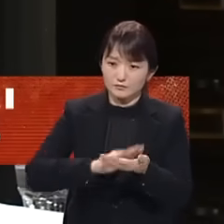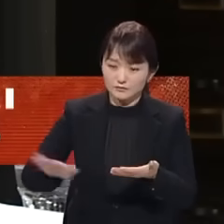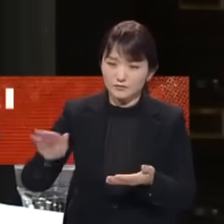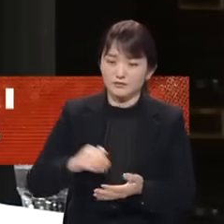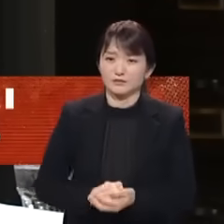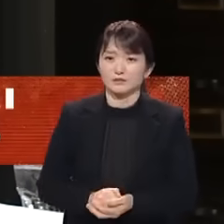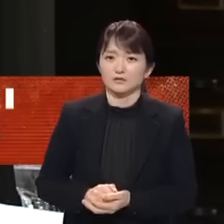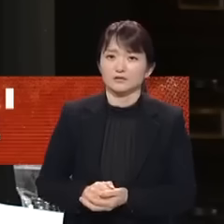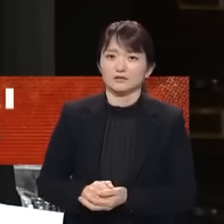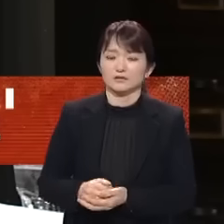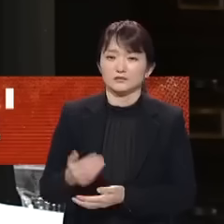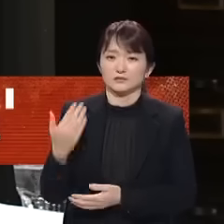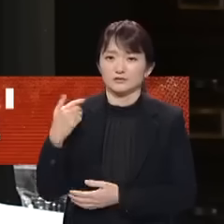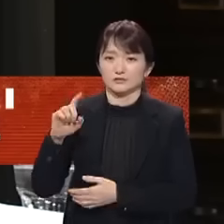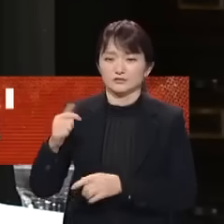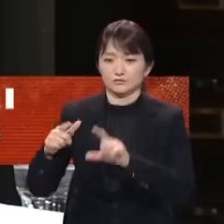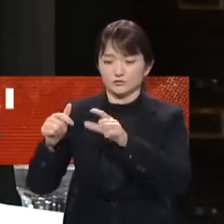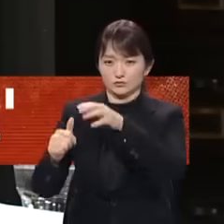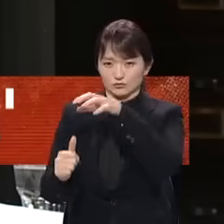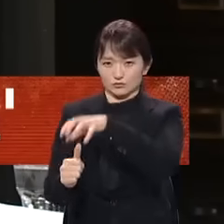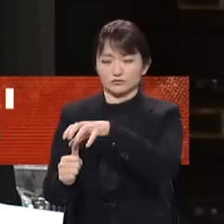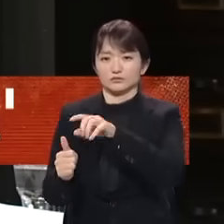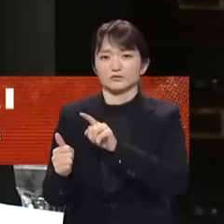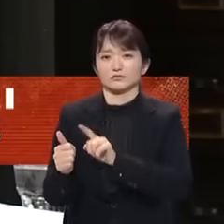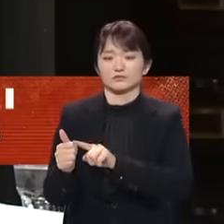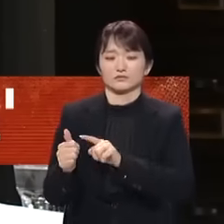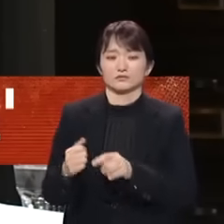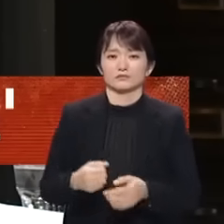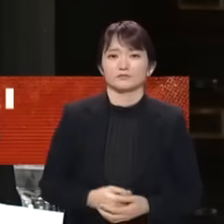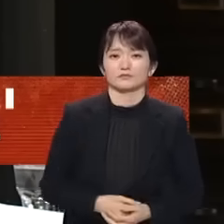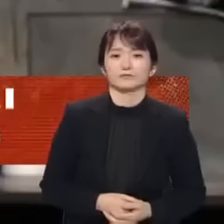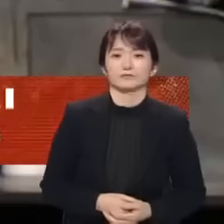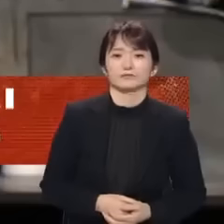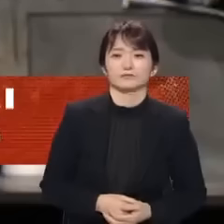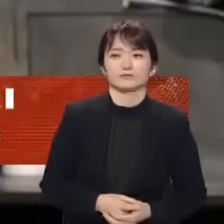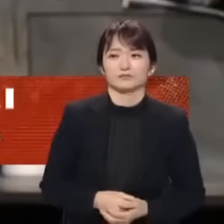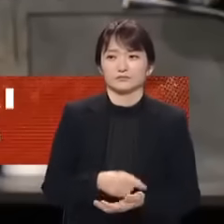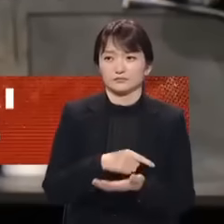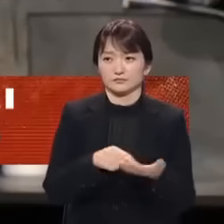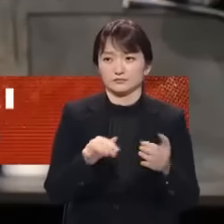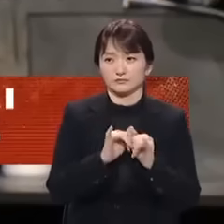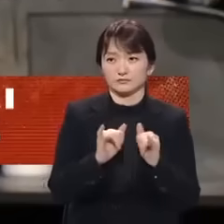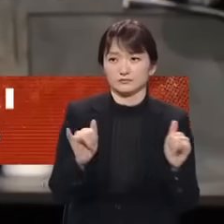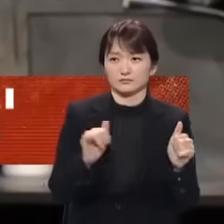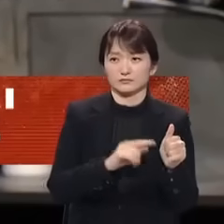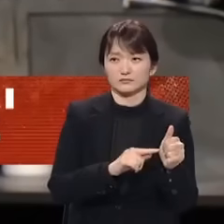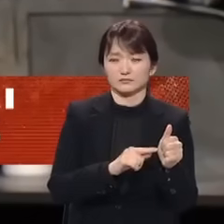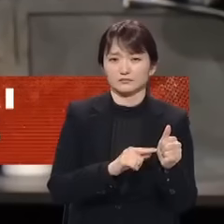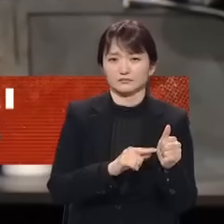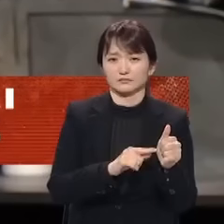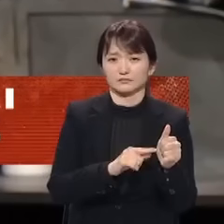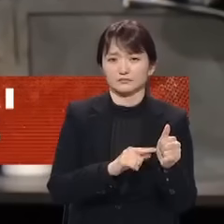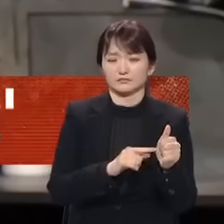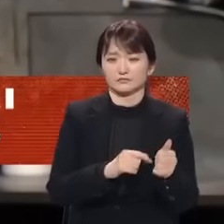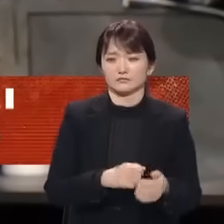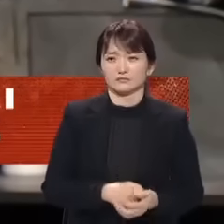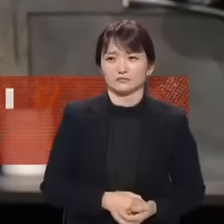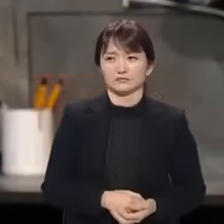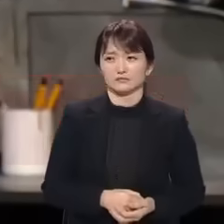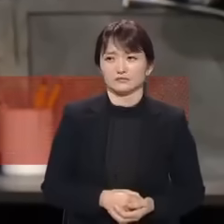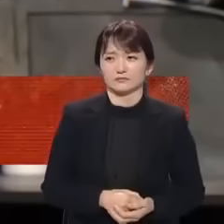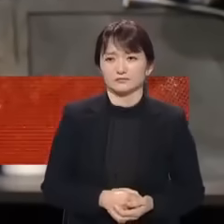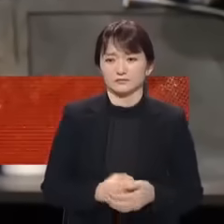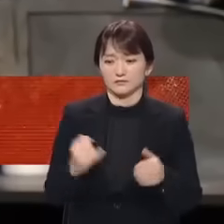됐다는데, 와, 양 변호사님 이거 어떡합니까 이거? 게다가 피해자들이요 굉장히 오랜 기간 동안에 이렇게